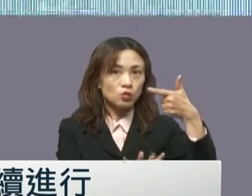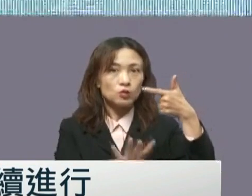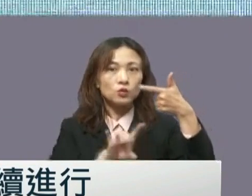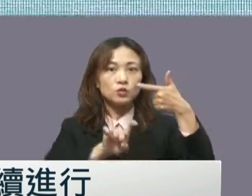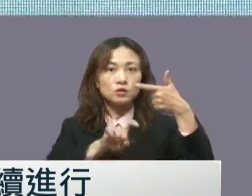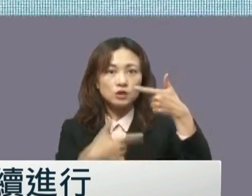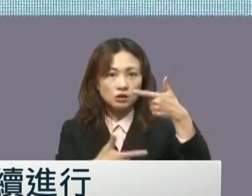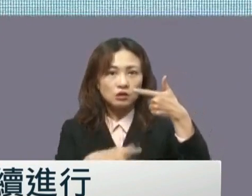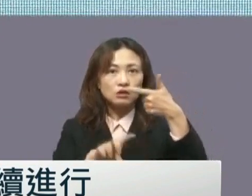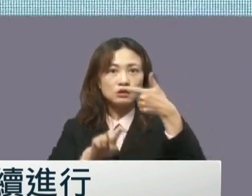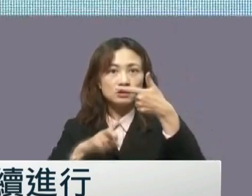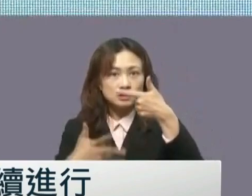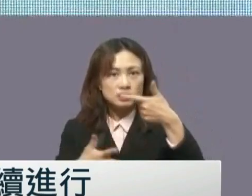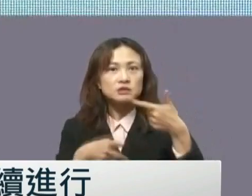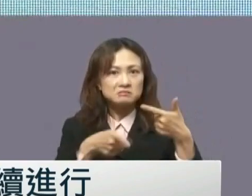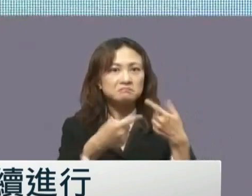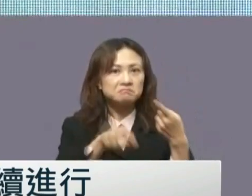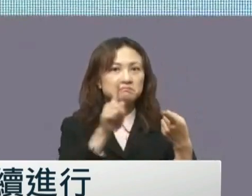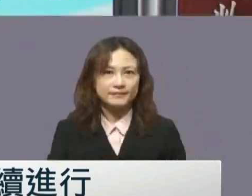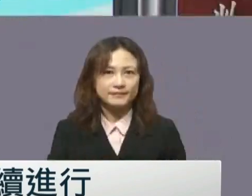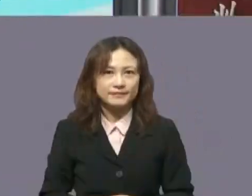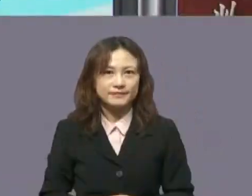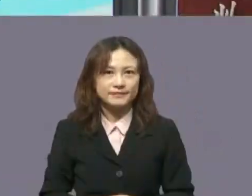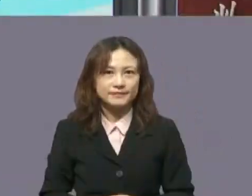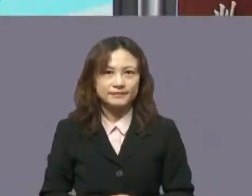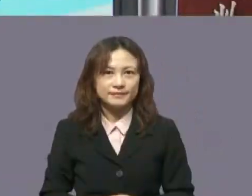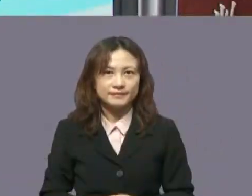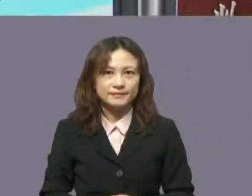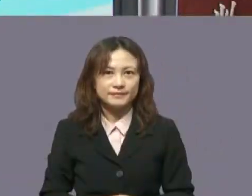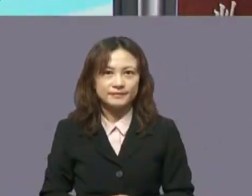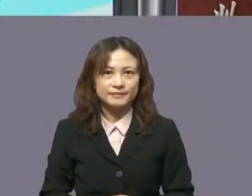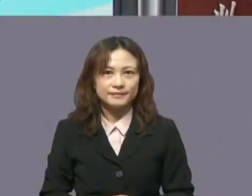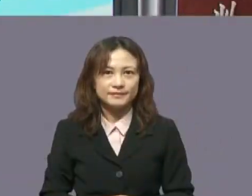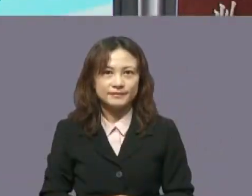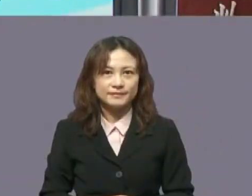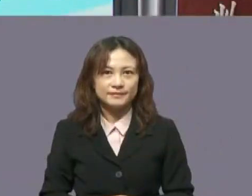网络压力测试，保障系统畅通。原视新闻阿是吴刘台北市采访报道。